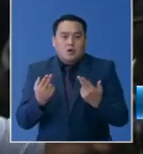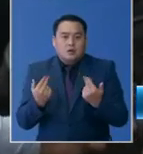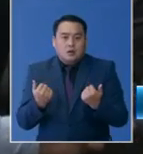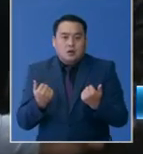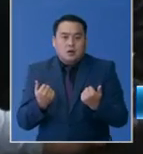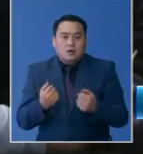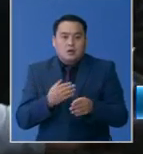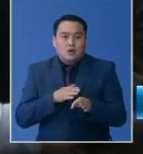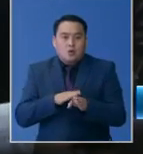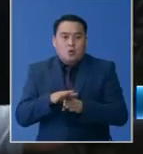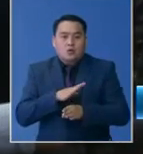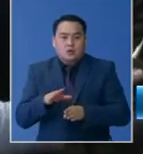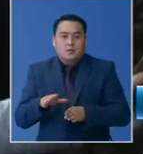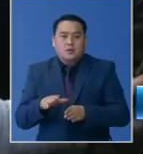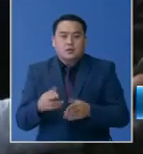И не сделал. А?